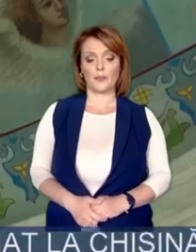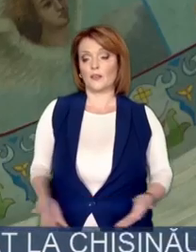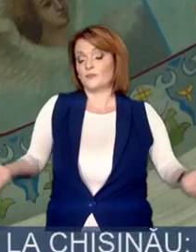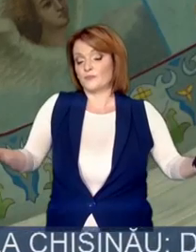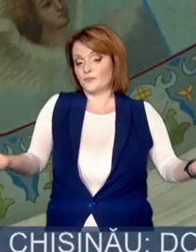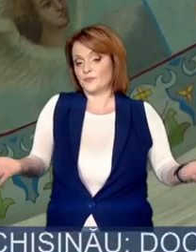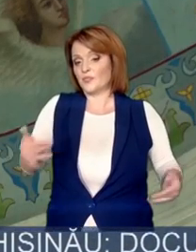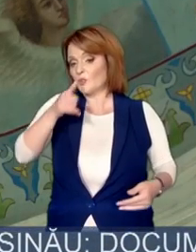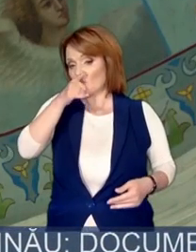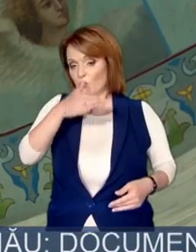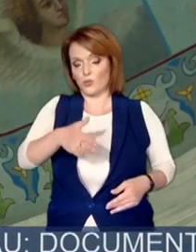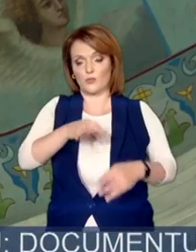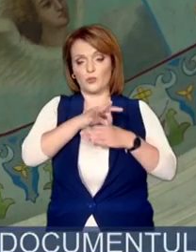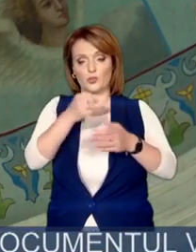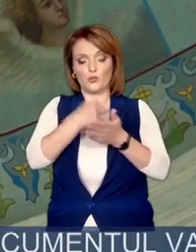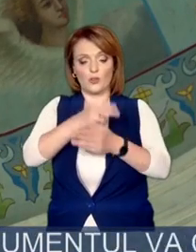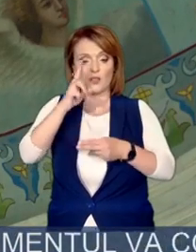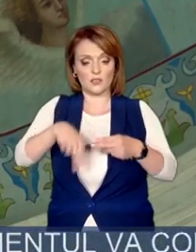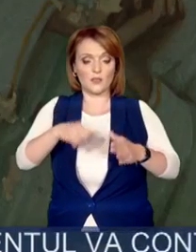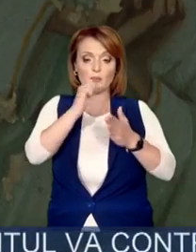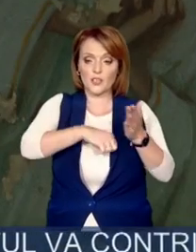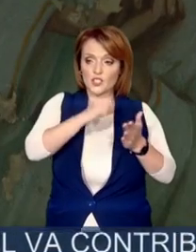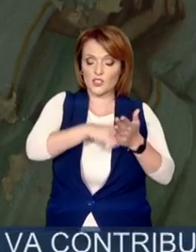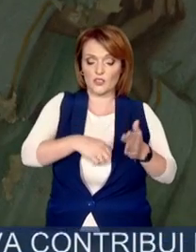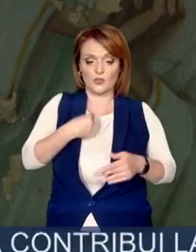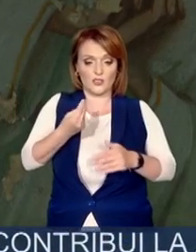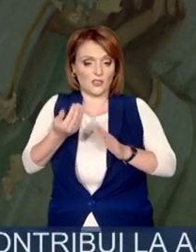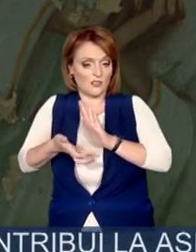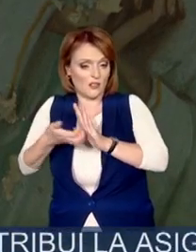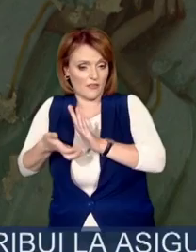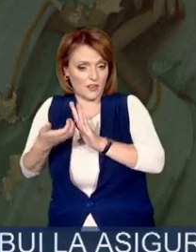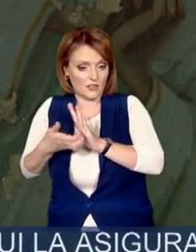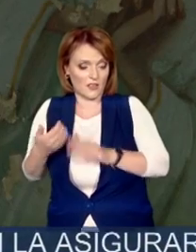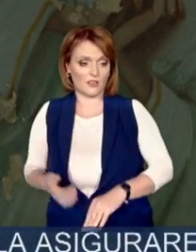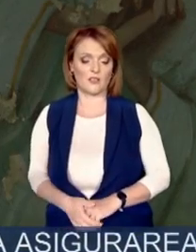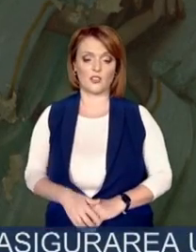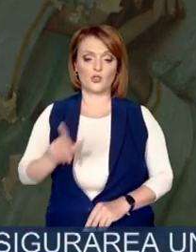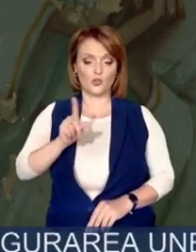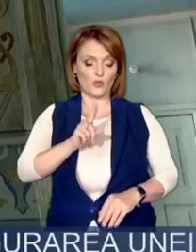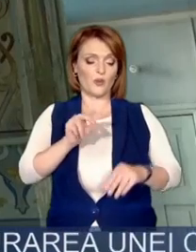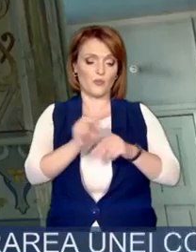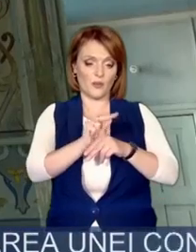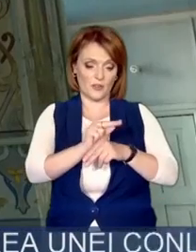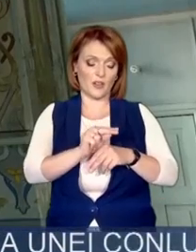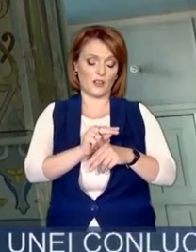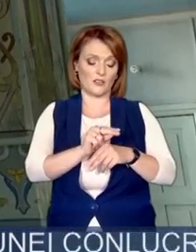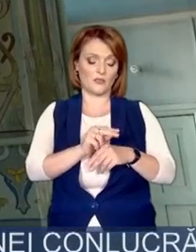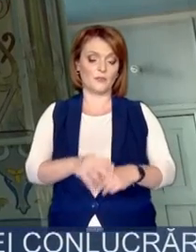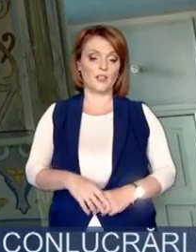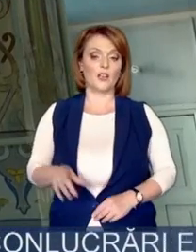se poate finaliza această reparație din motiv că noi nu dispunem de surse pentru reparație. În ce